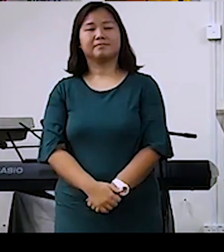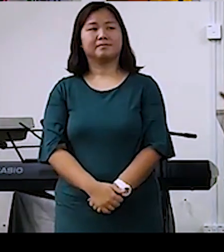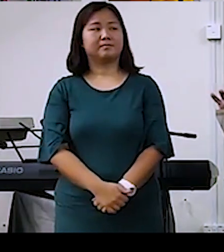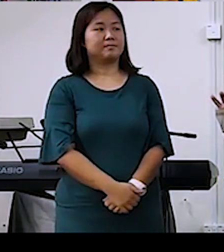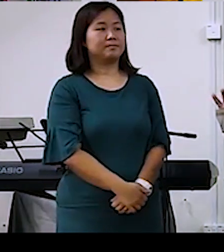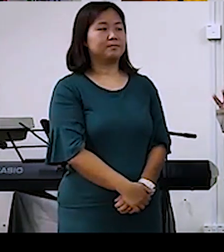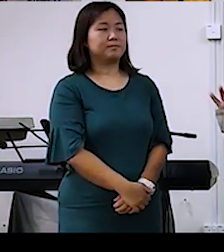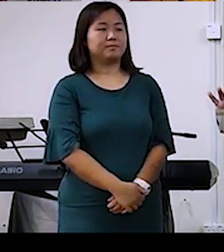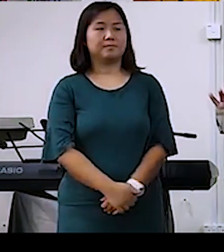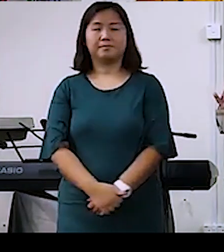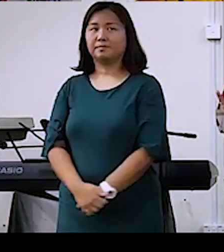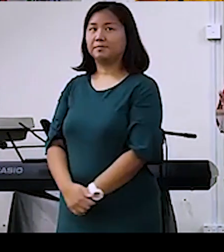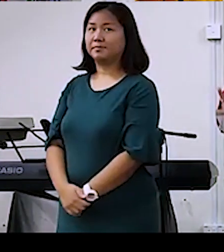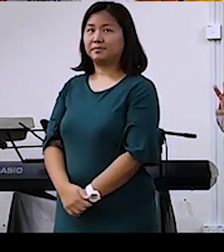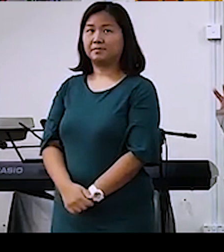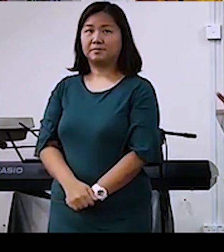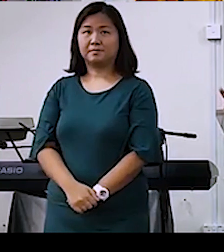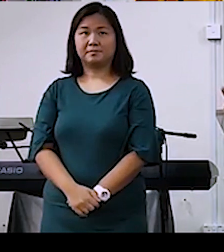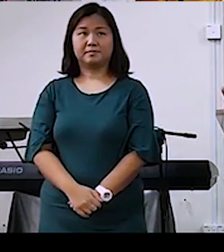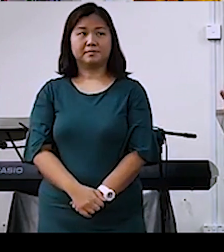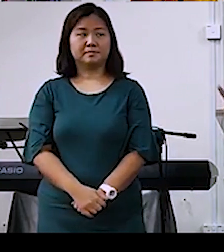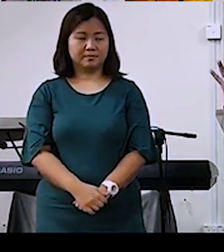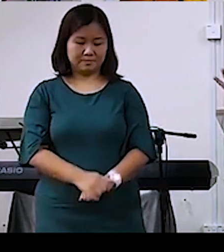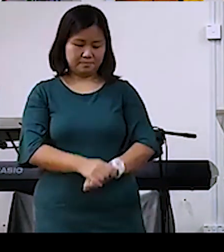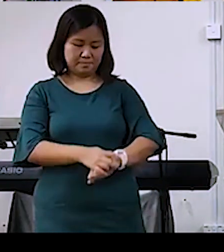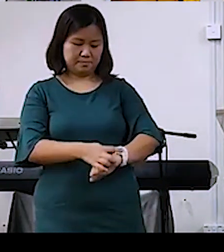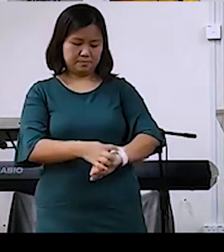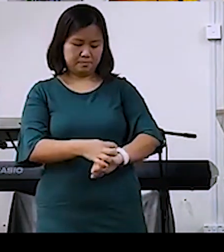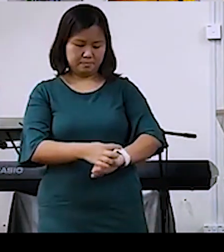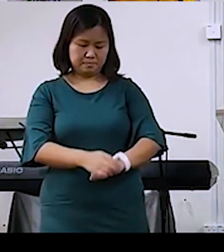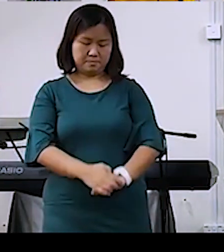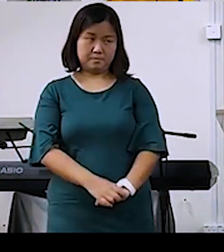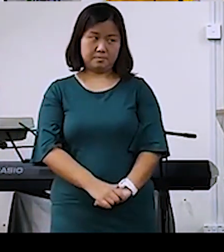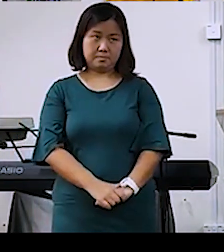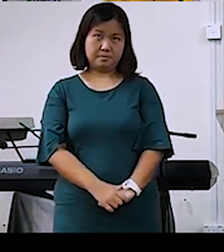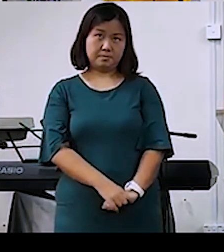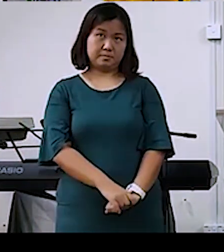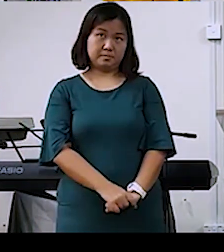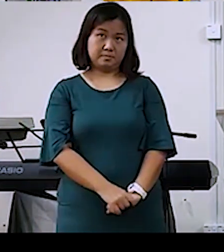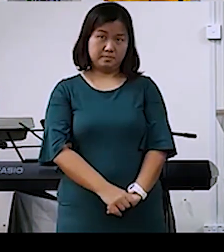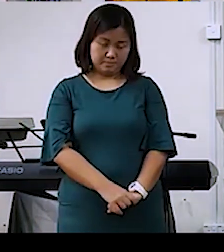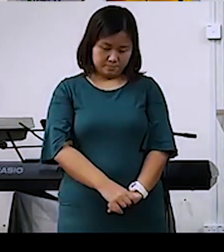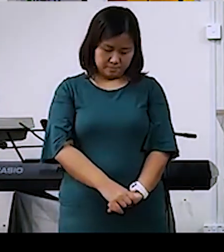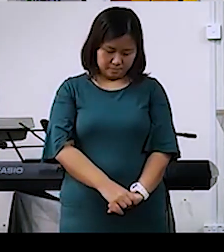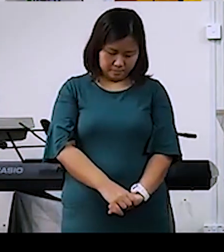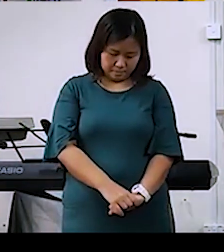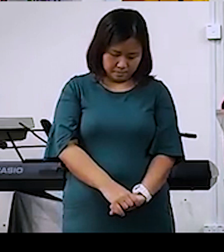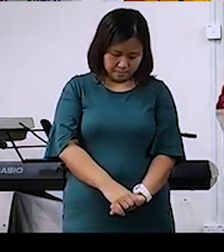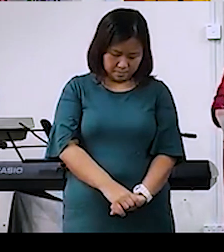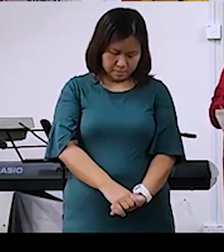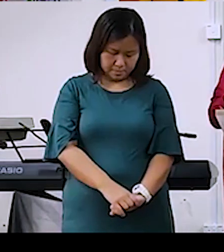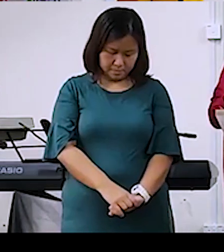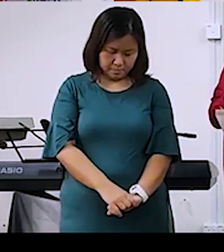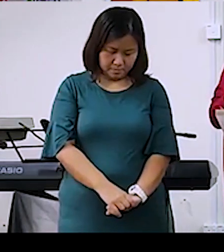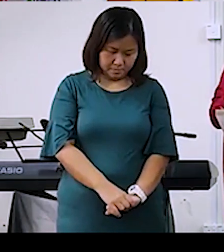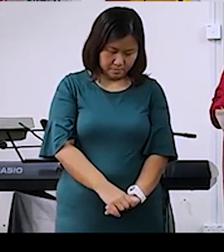继续在神里前进的时候呢，我们就会从我们的生活方式呢，让上帝本身的彰显。从我们的